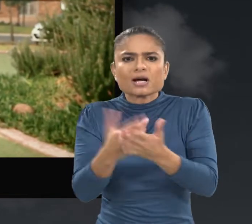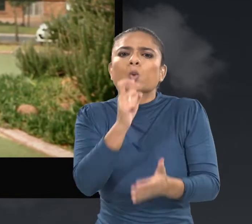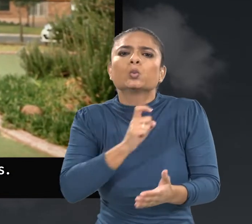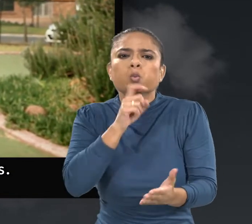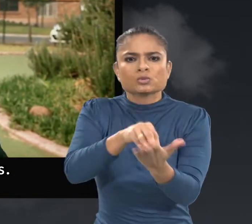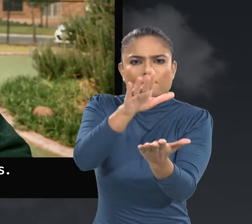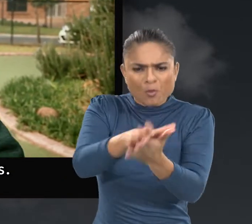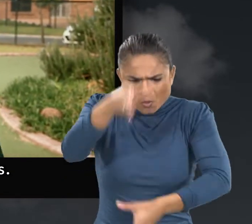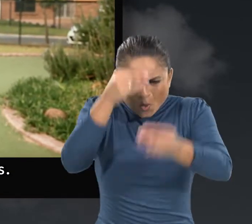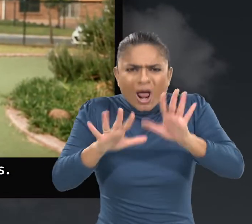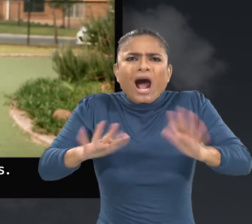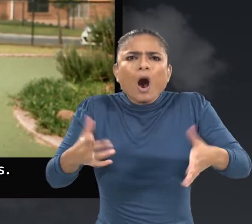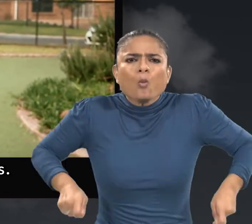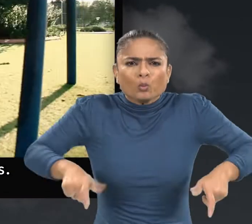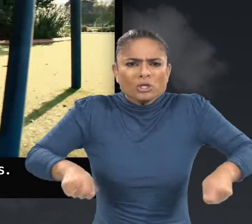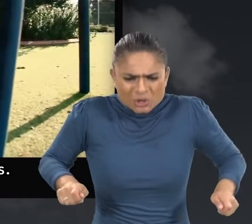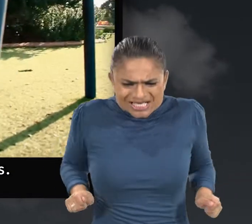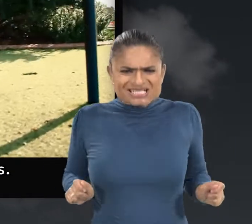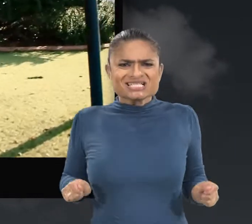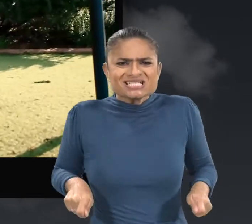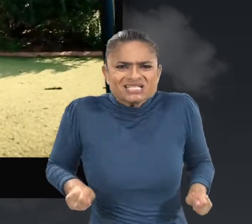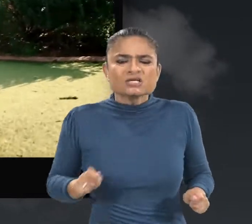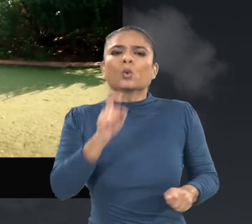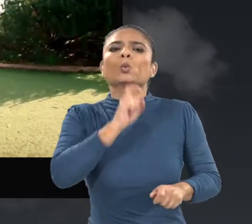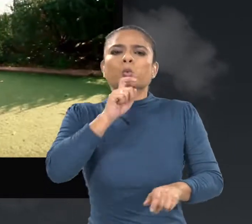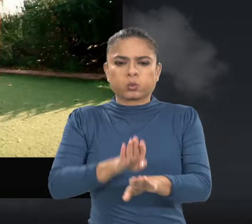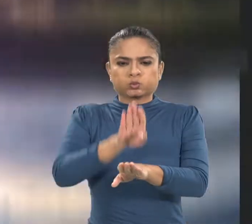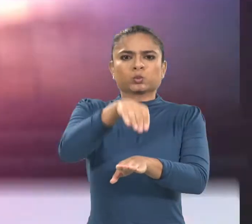hulp dat hulle kan leer hoe om in 'n rolstoel te ry.